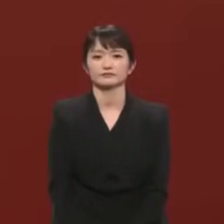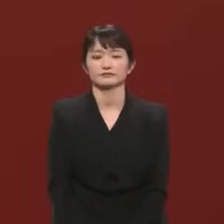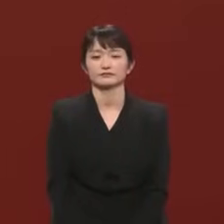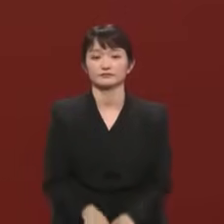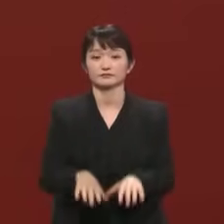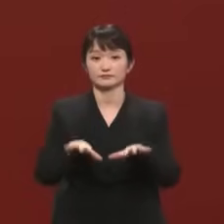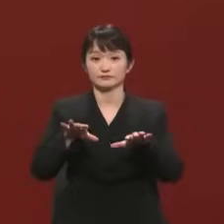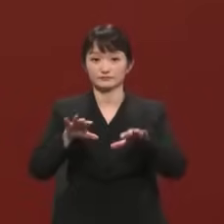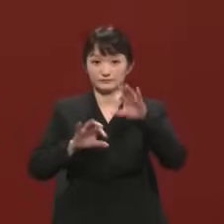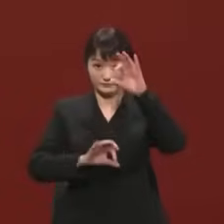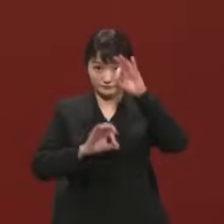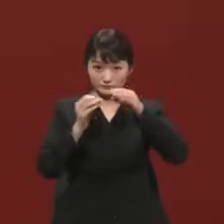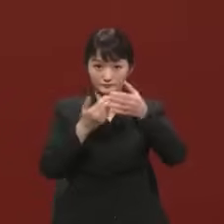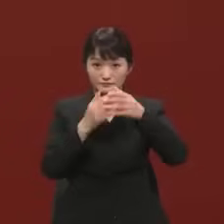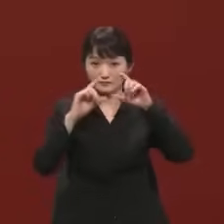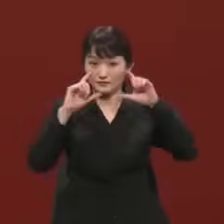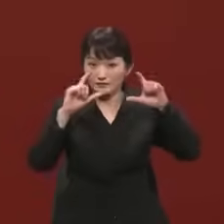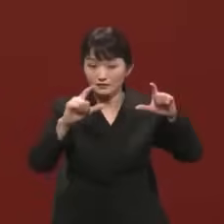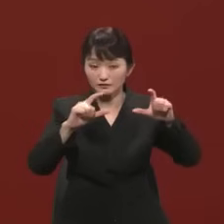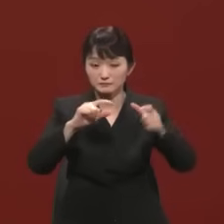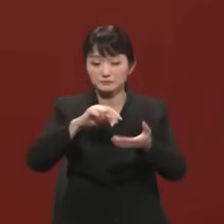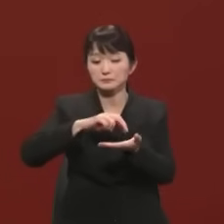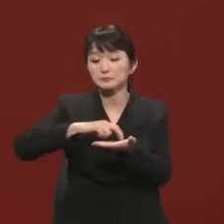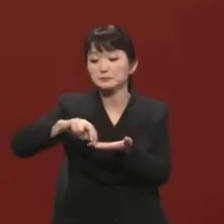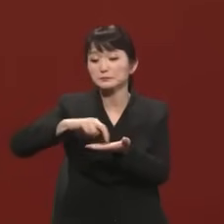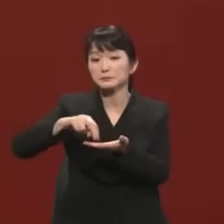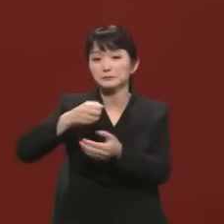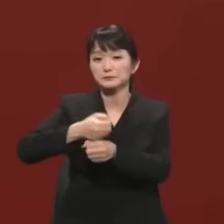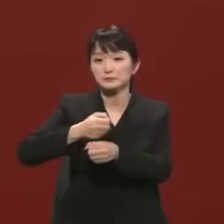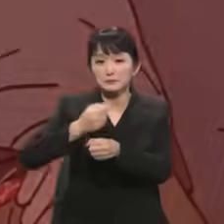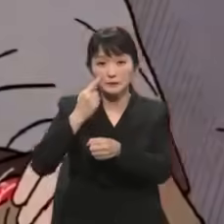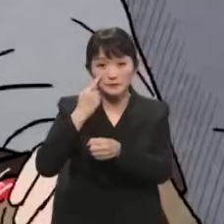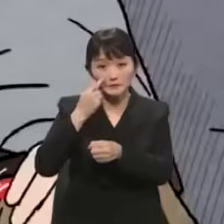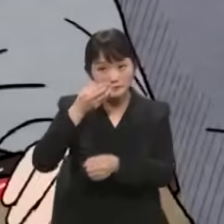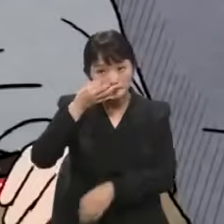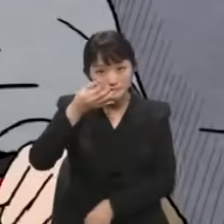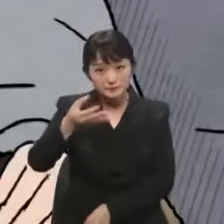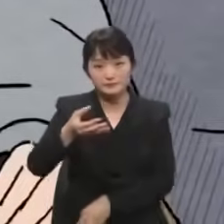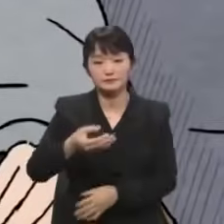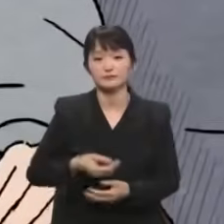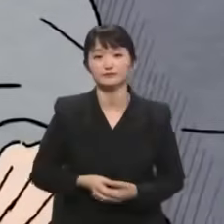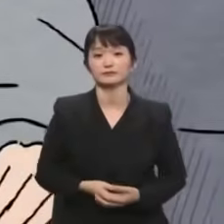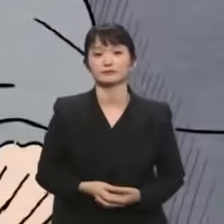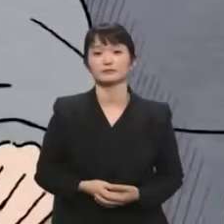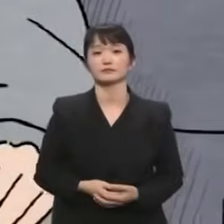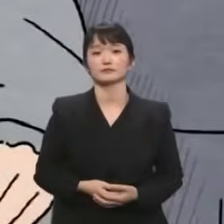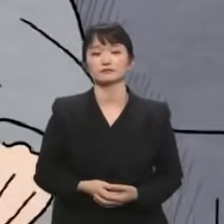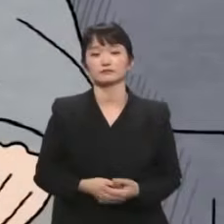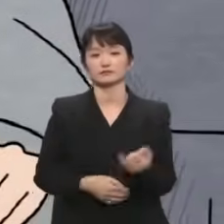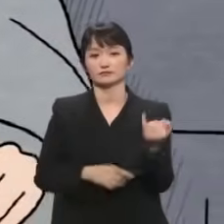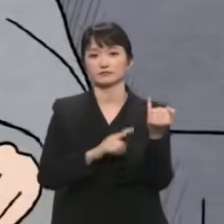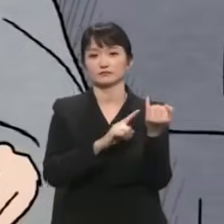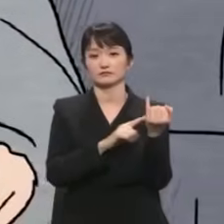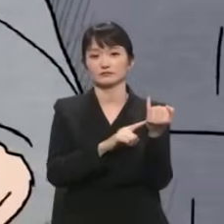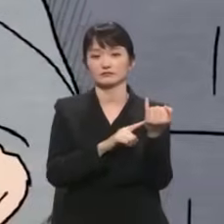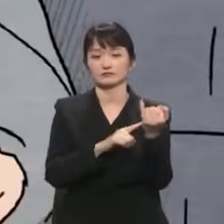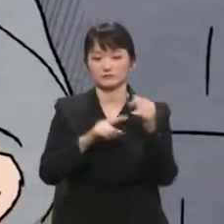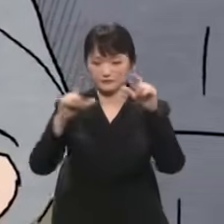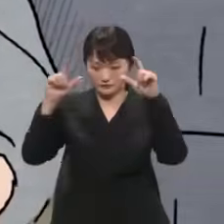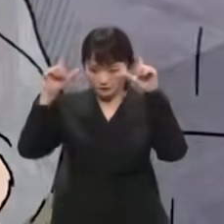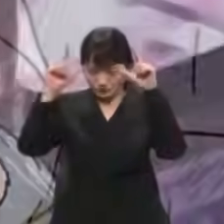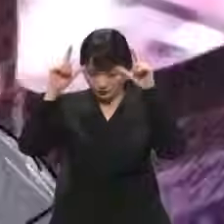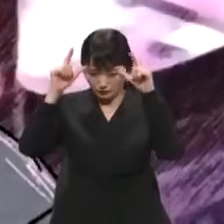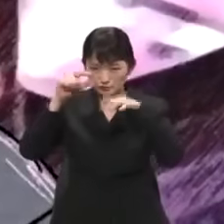자 이번 사건 판결도 사파로 재구성을 해봤는데요 보여 주시죠 어 두 한 여성이 정육점에서